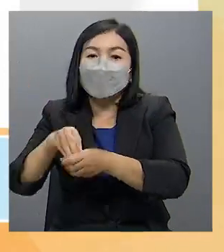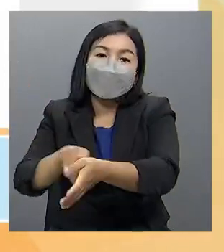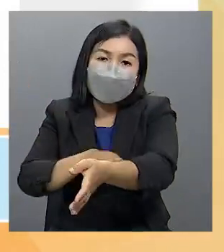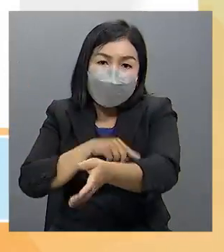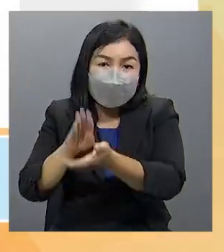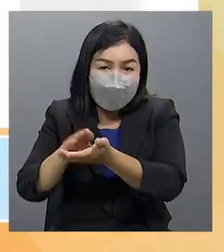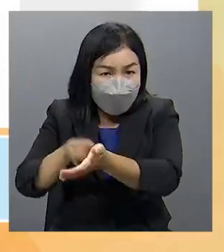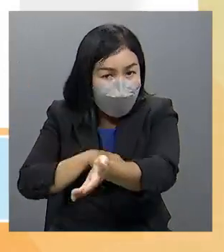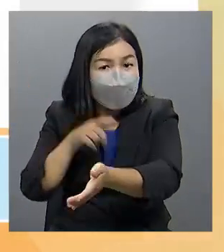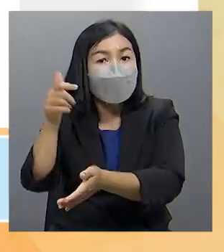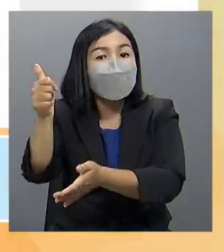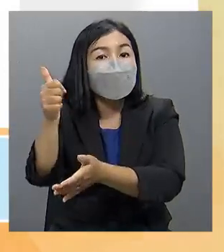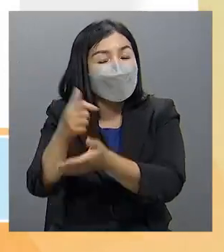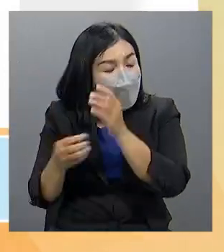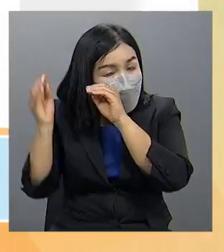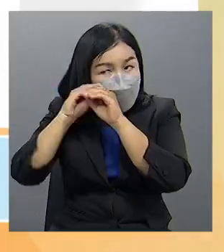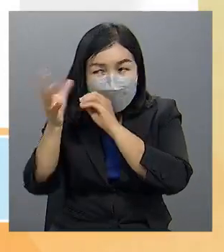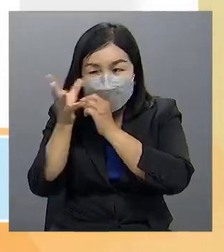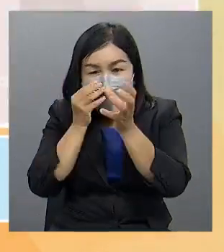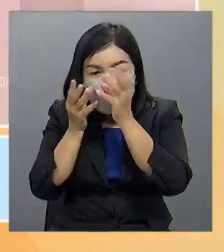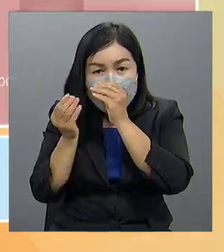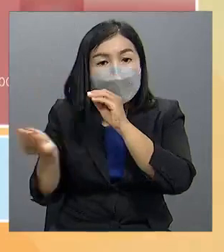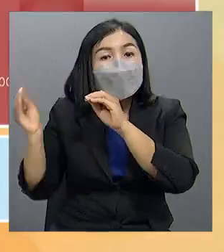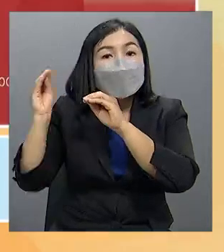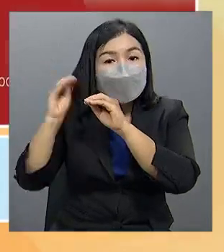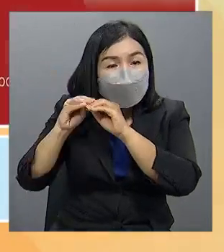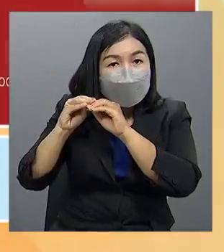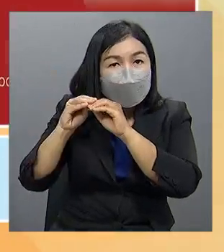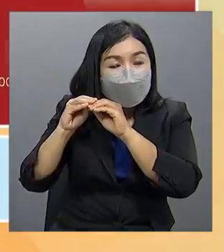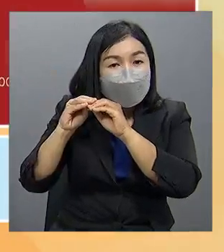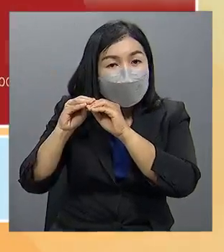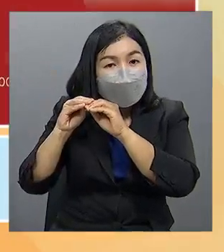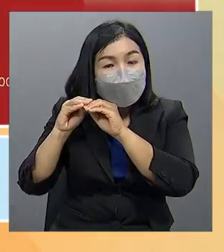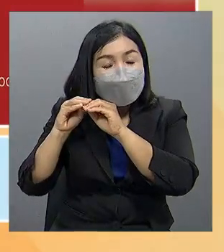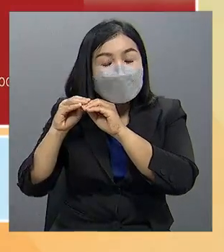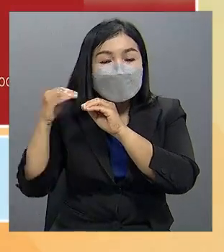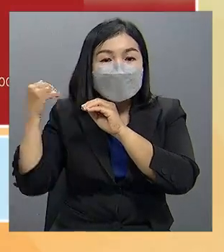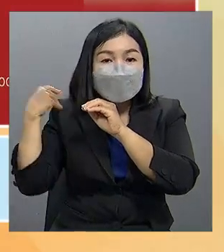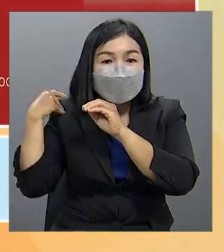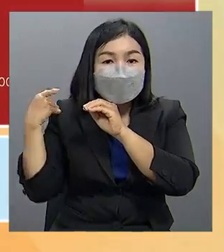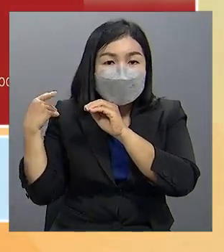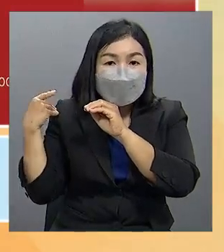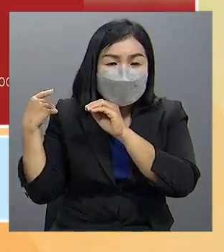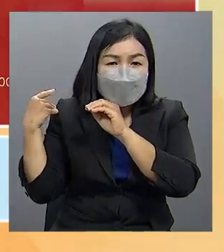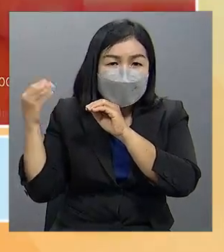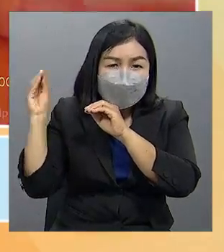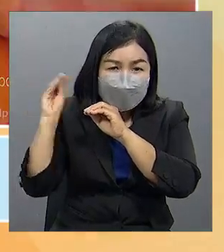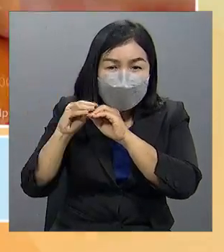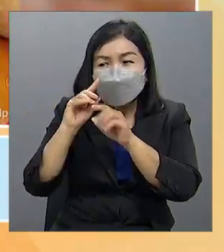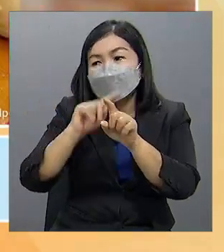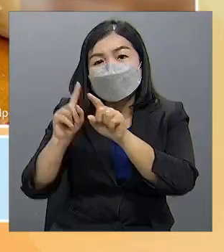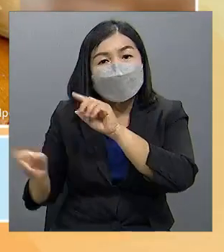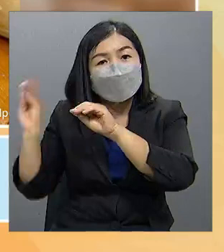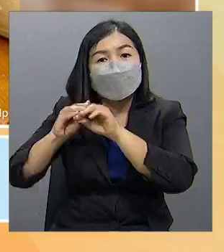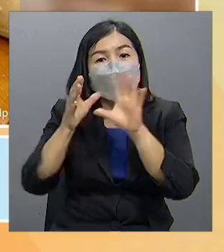สริมไปแบบเสริมคุณค่าให้มันด้วยอ่ะค่ะแบบว่าเราสามารถเติมสารอาหารต่างๆให้เข้